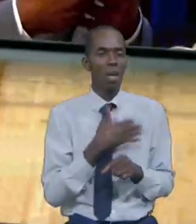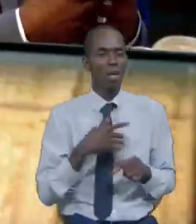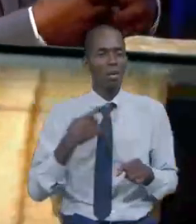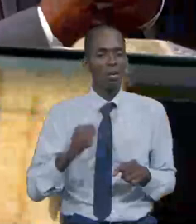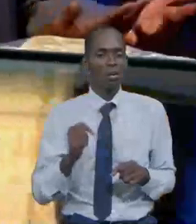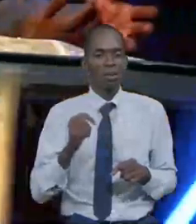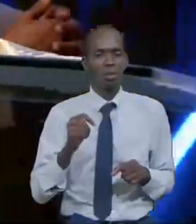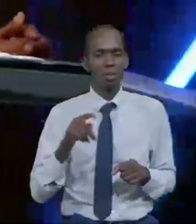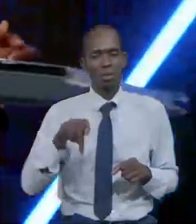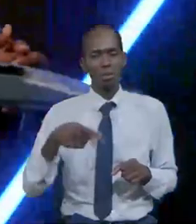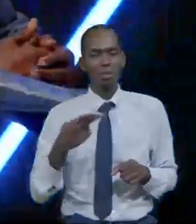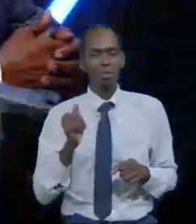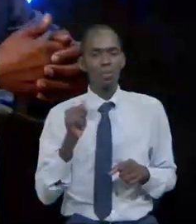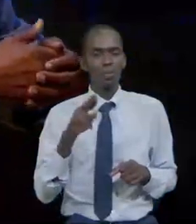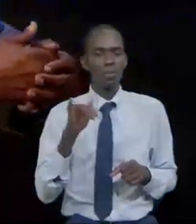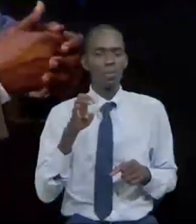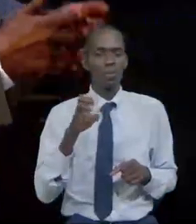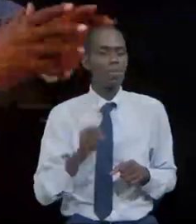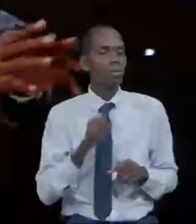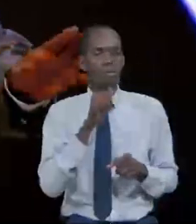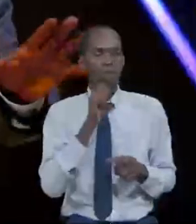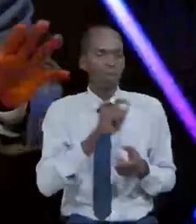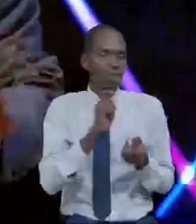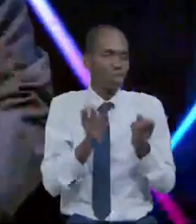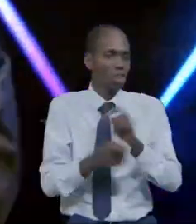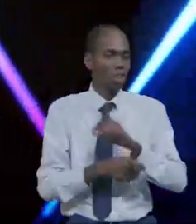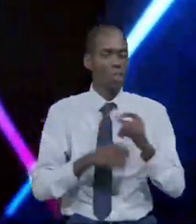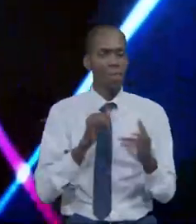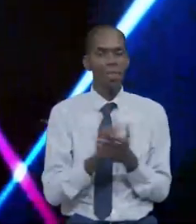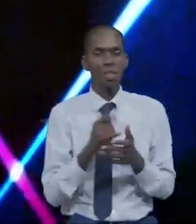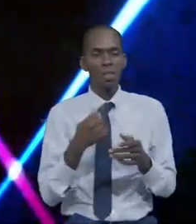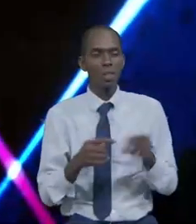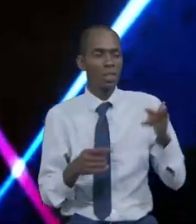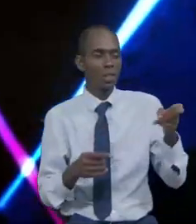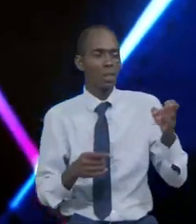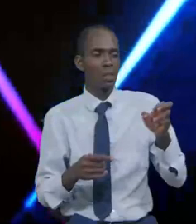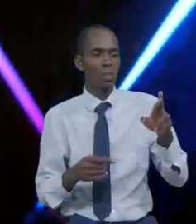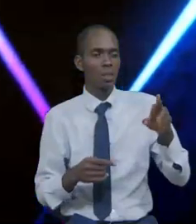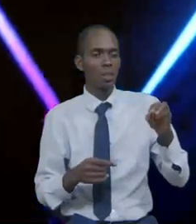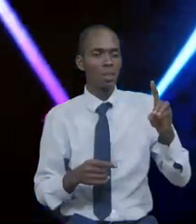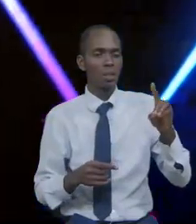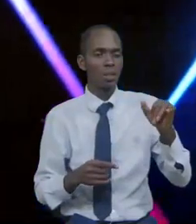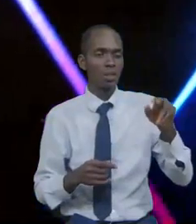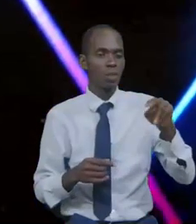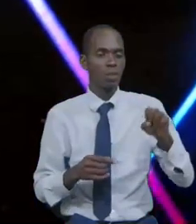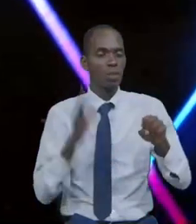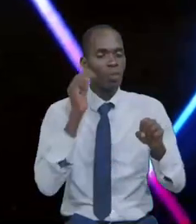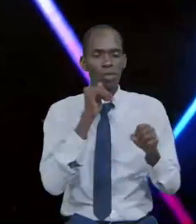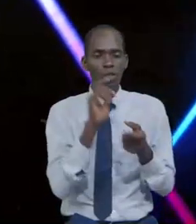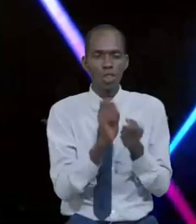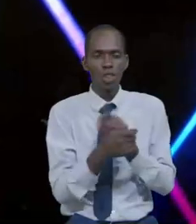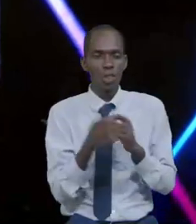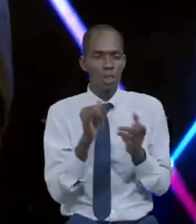ne pouvaient pas changer cela. Les Sadducéens ne pouvaient pas changer cela. Les Hérodiens ne pouvaient pas le changer. À cause de